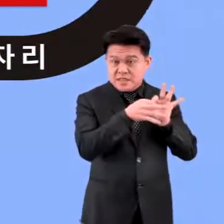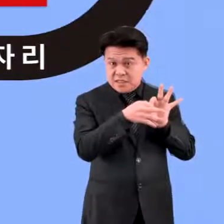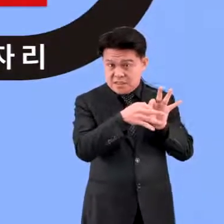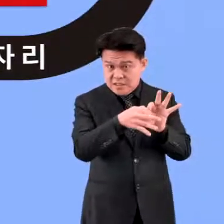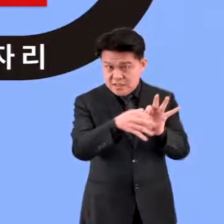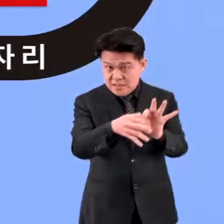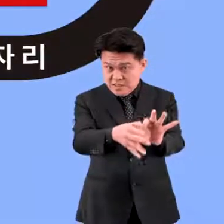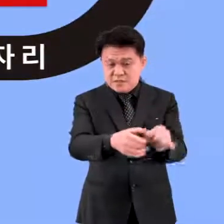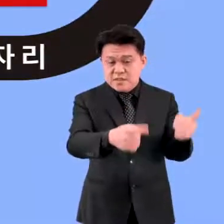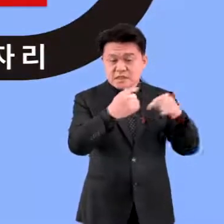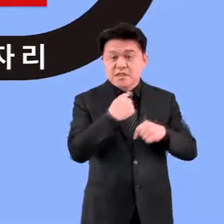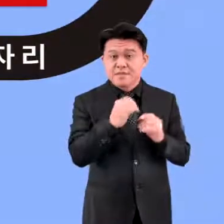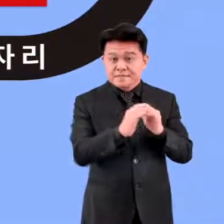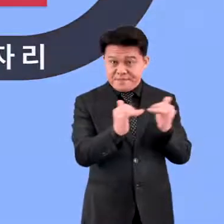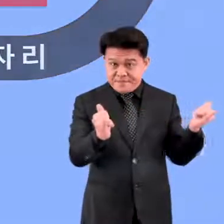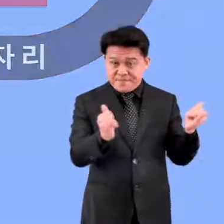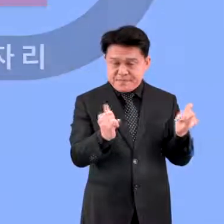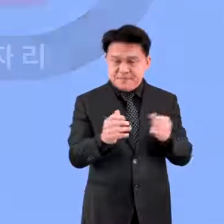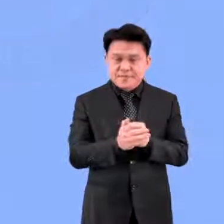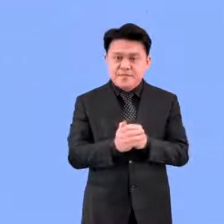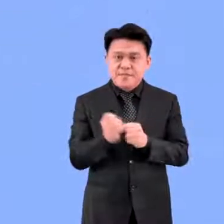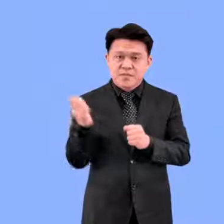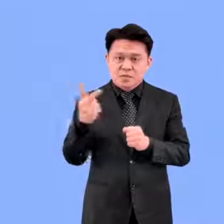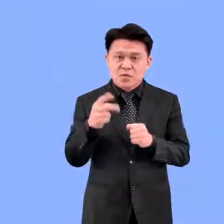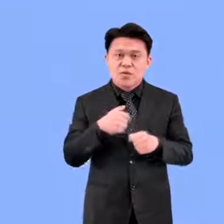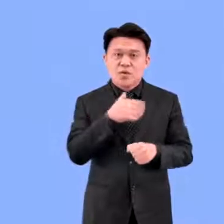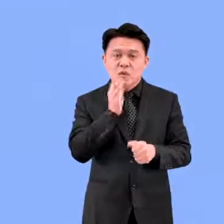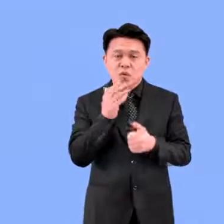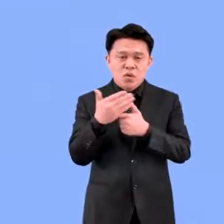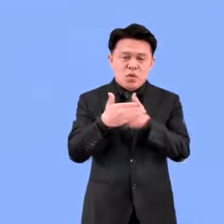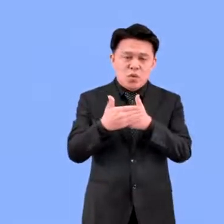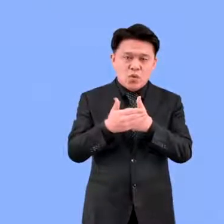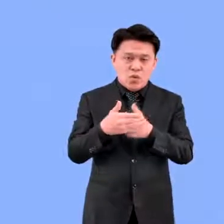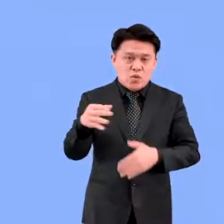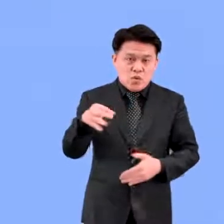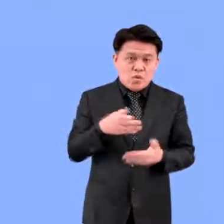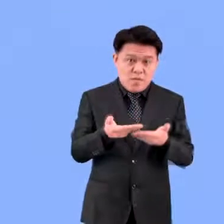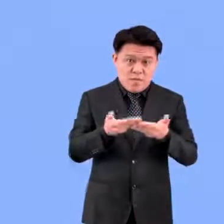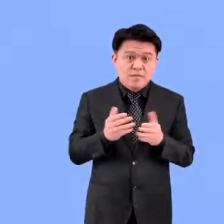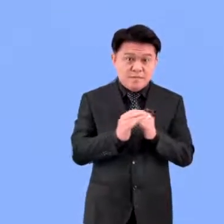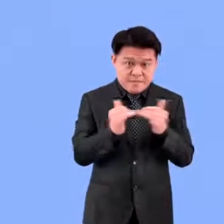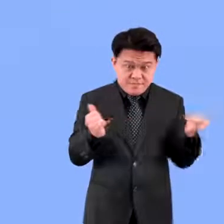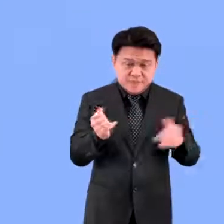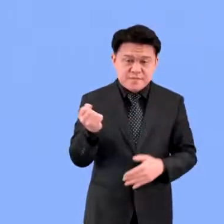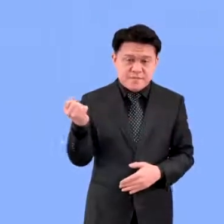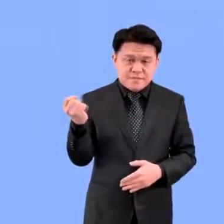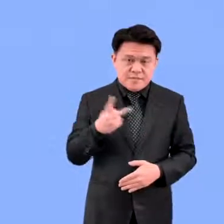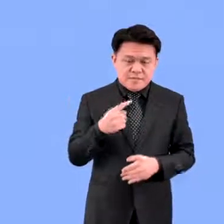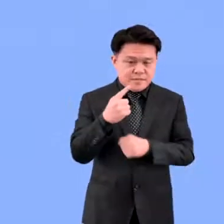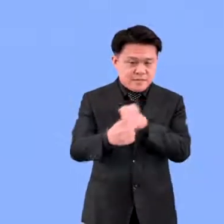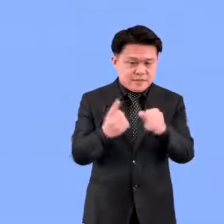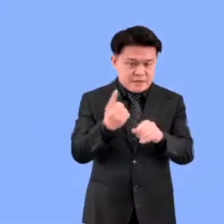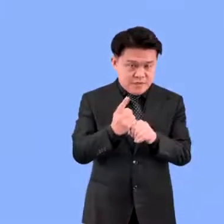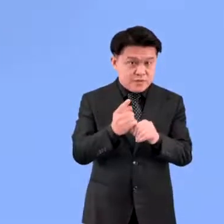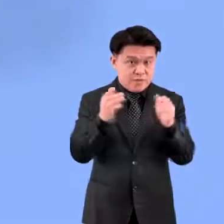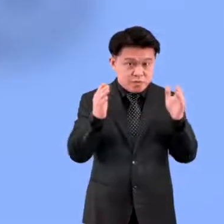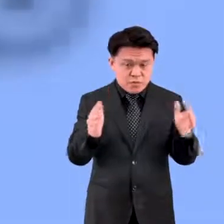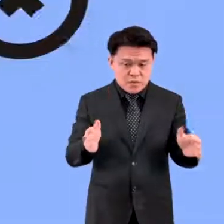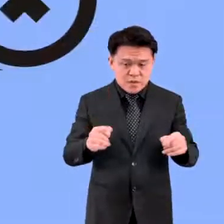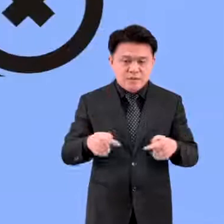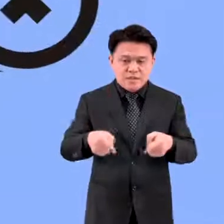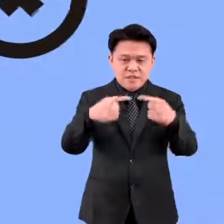이상 연속으로 참여한 사람, 장기 요양보험 등급을 받은 사람, 최근 1년